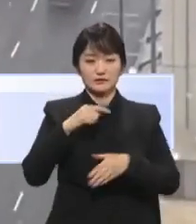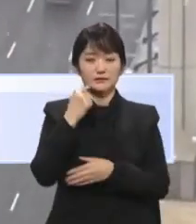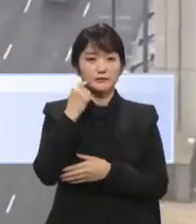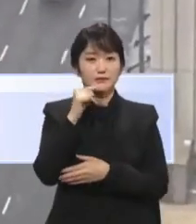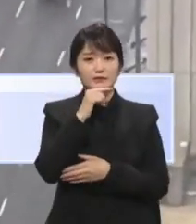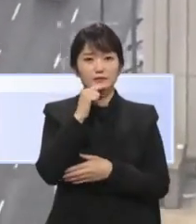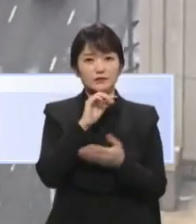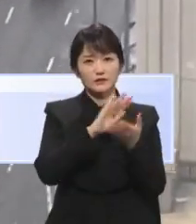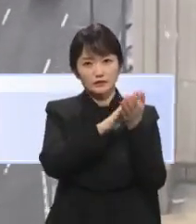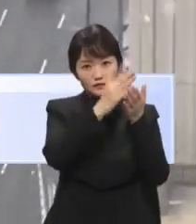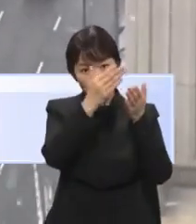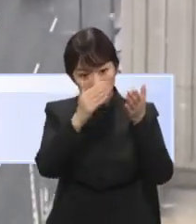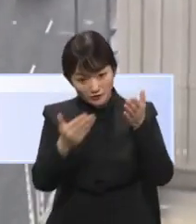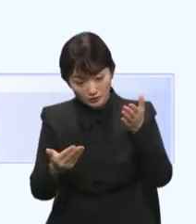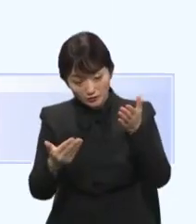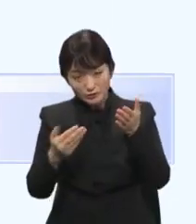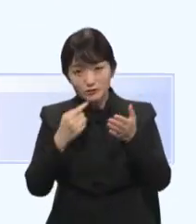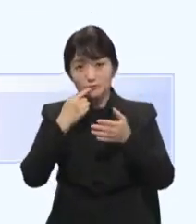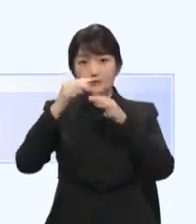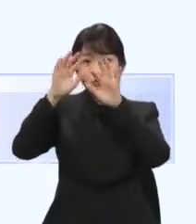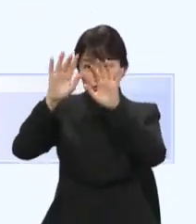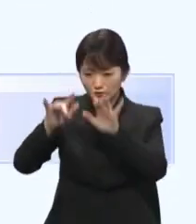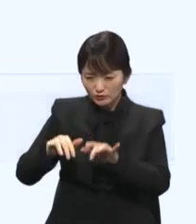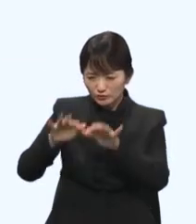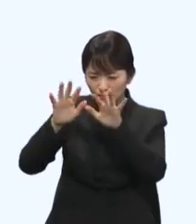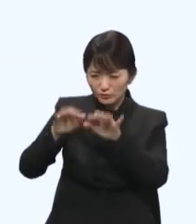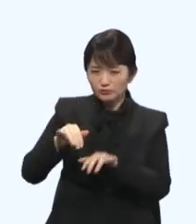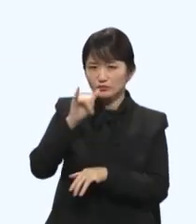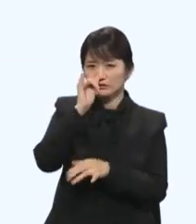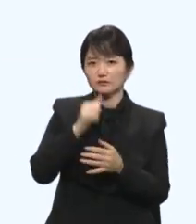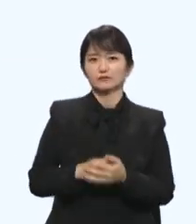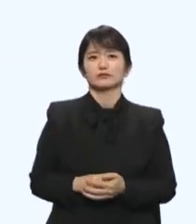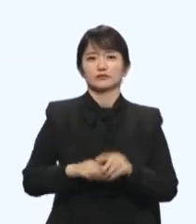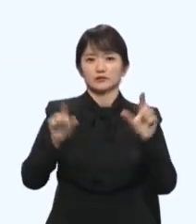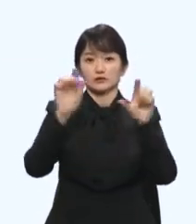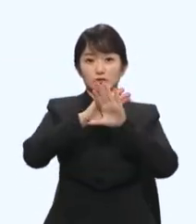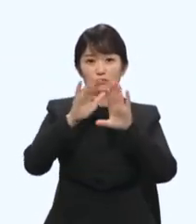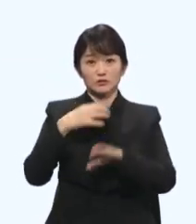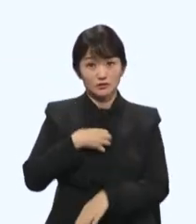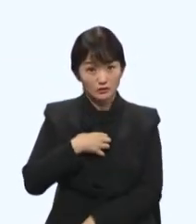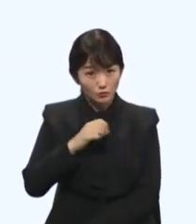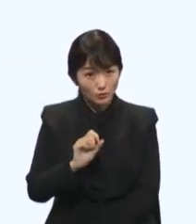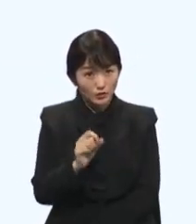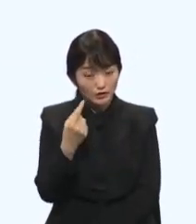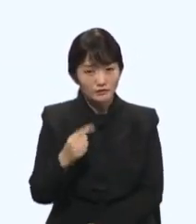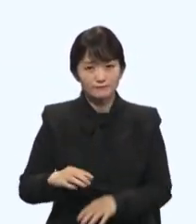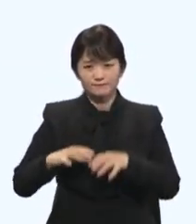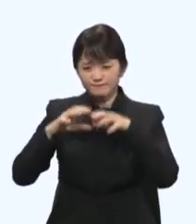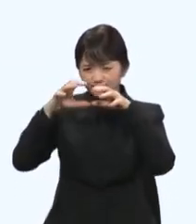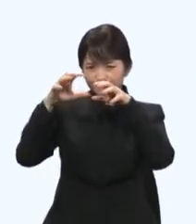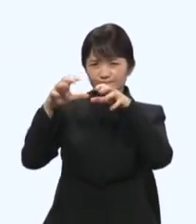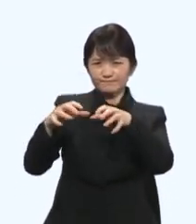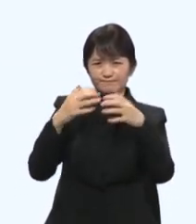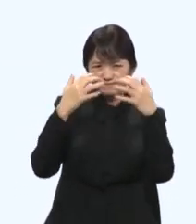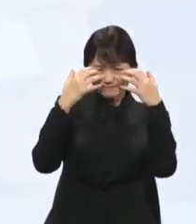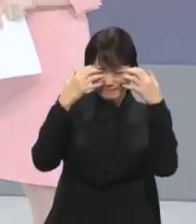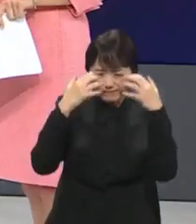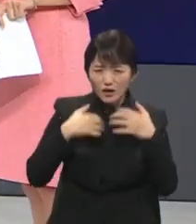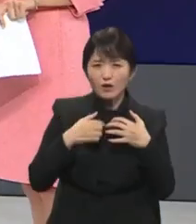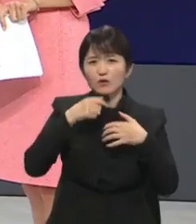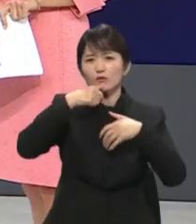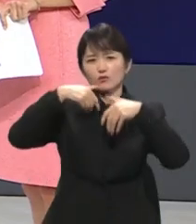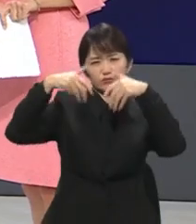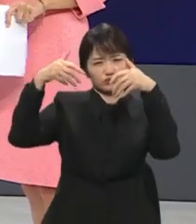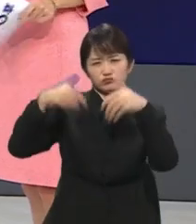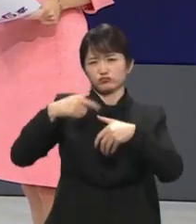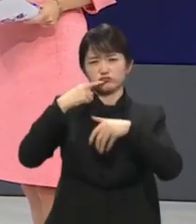쌓이는 이례적인 풍경이 연출되기도 했습니다 자 기호 위기의 여파일까 전세계를 덮친 극한 더위와 포구 그리고